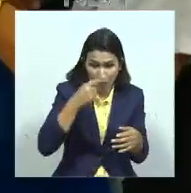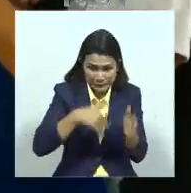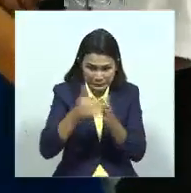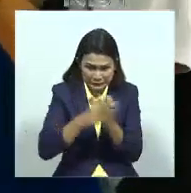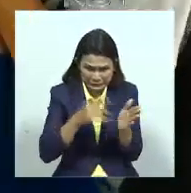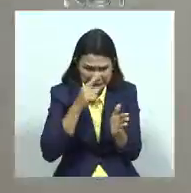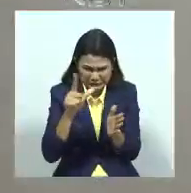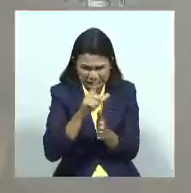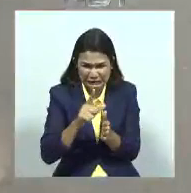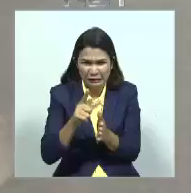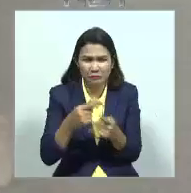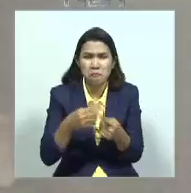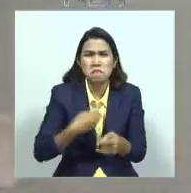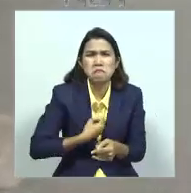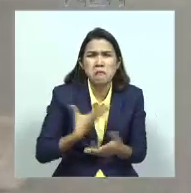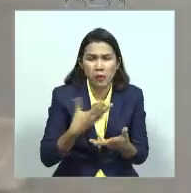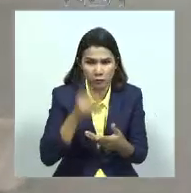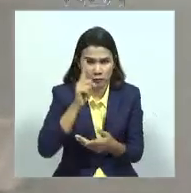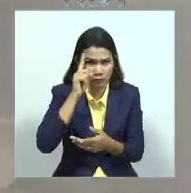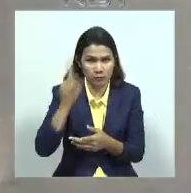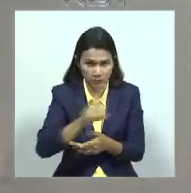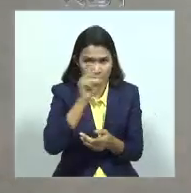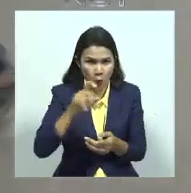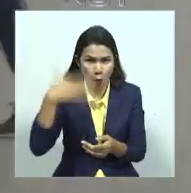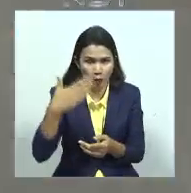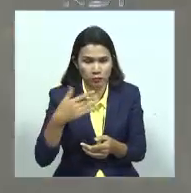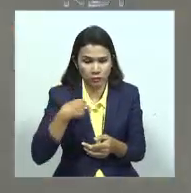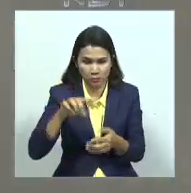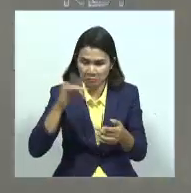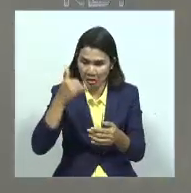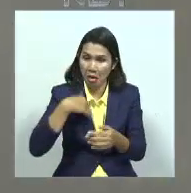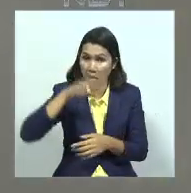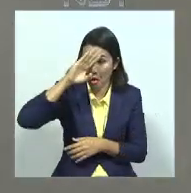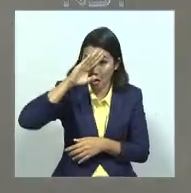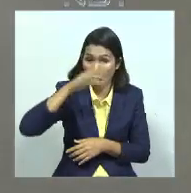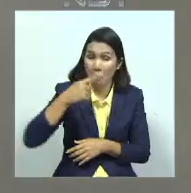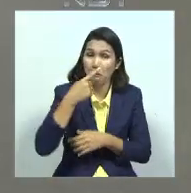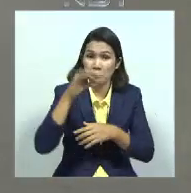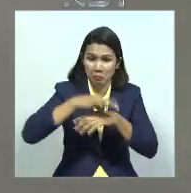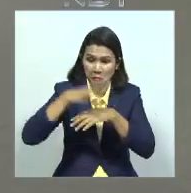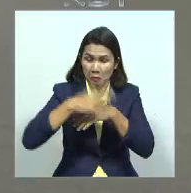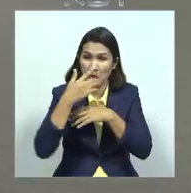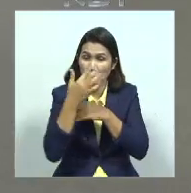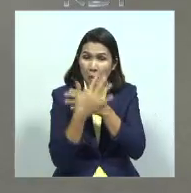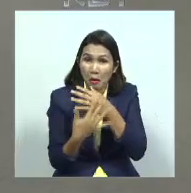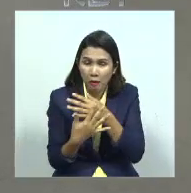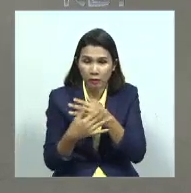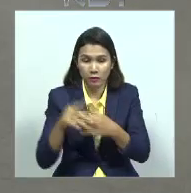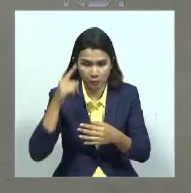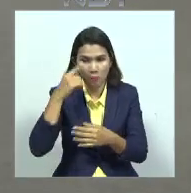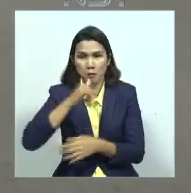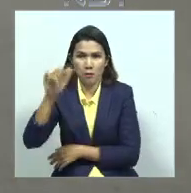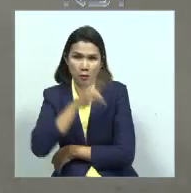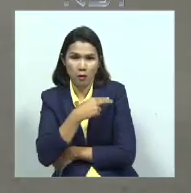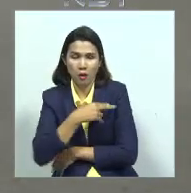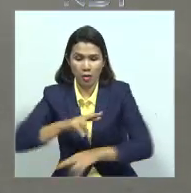าเดิมเบื่ออาหารขอให้สงสัยไว้ก่อนเลยนะคะว่าเป็นไข้เลือดออกและให้รีบไปพบแพทย์ทันทีห้ามซื้อยามารับประ